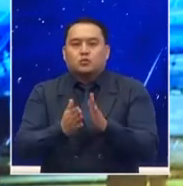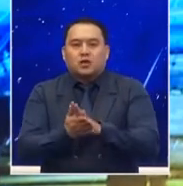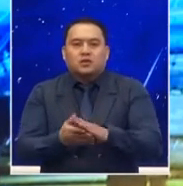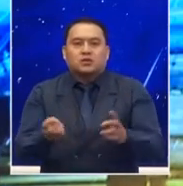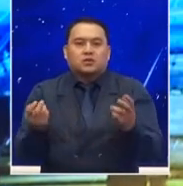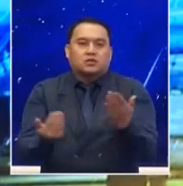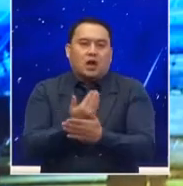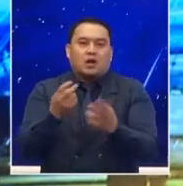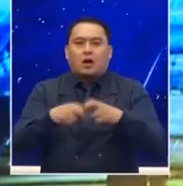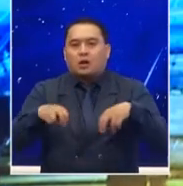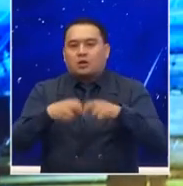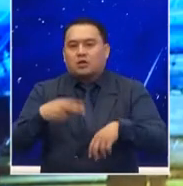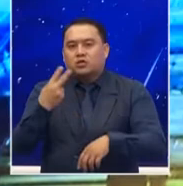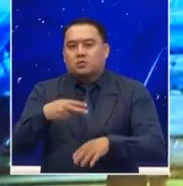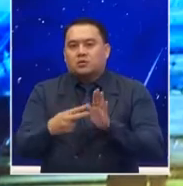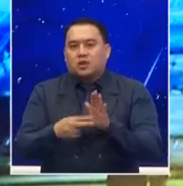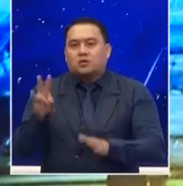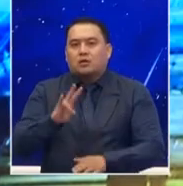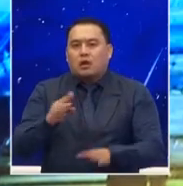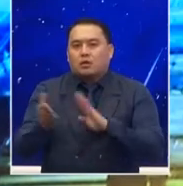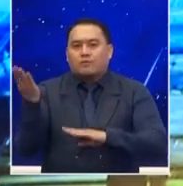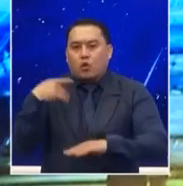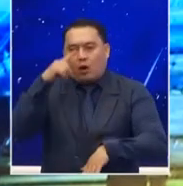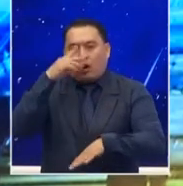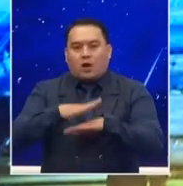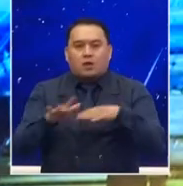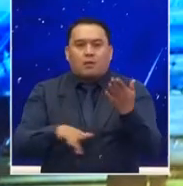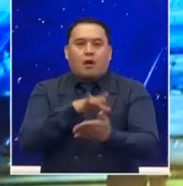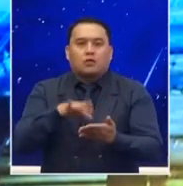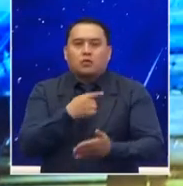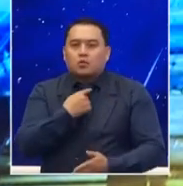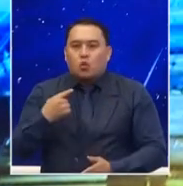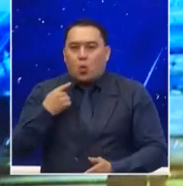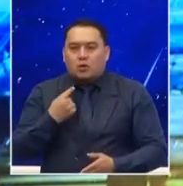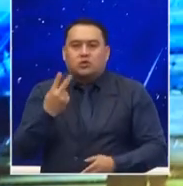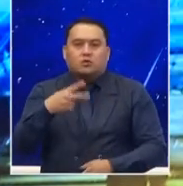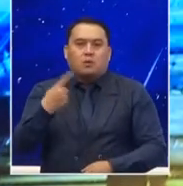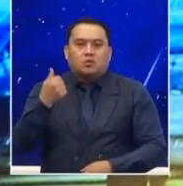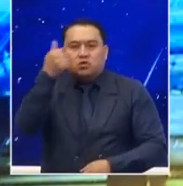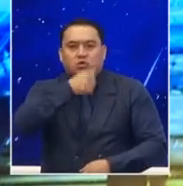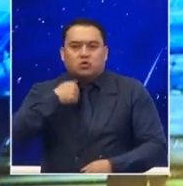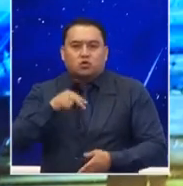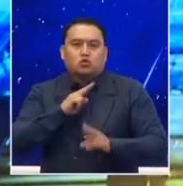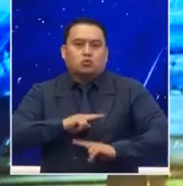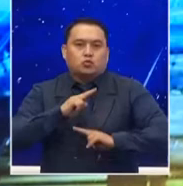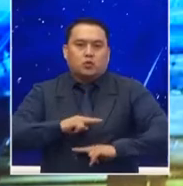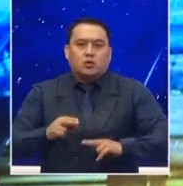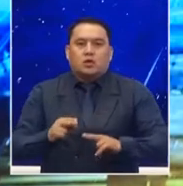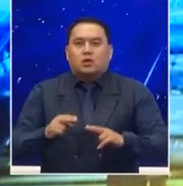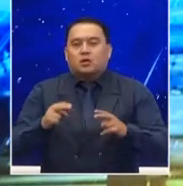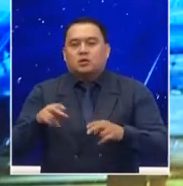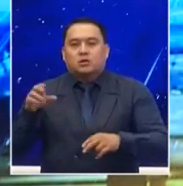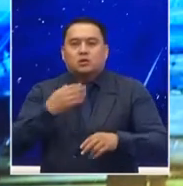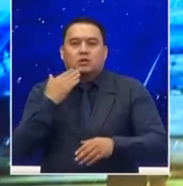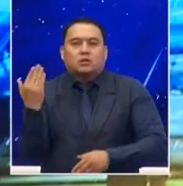қарады. Естеріңізде болса, 28 қараша күні Ғалымжан Абдыраимов пен командасының 2021 жылға жұмыс жоспары